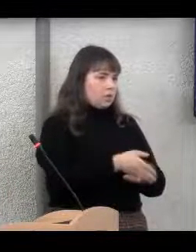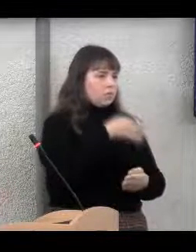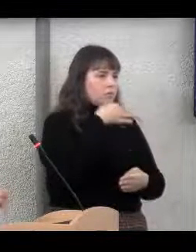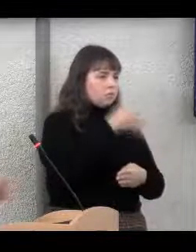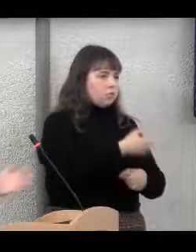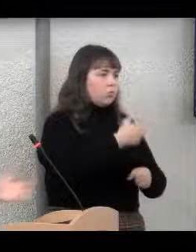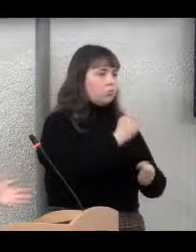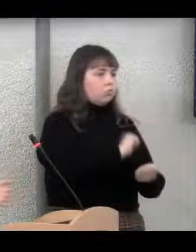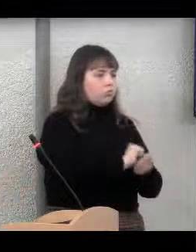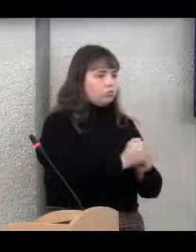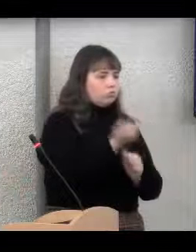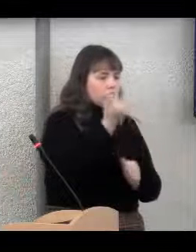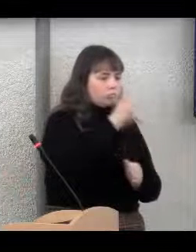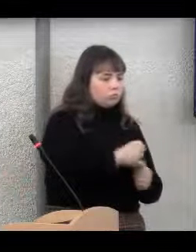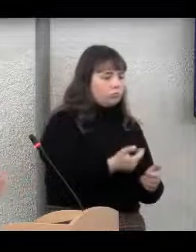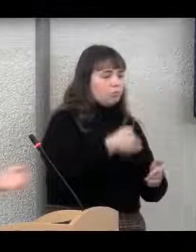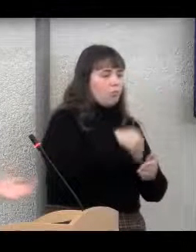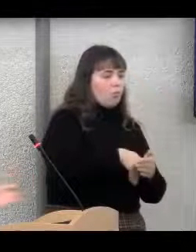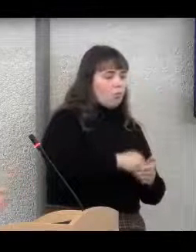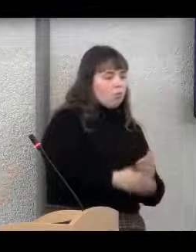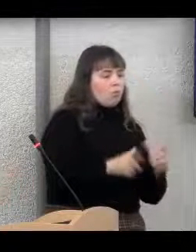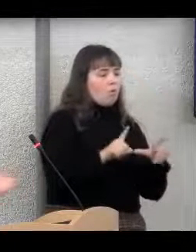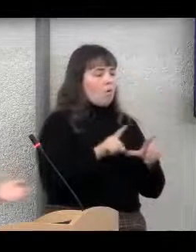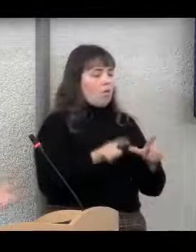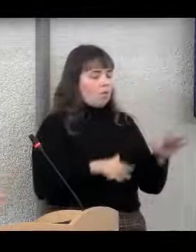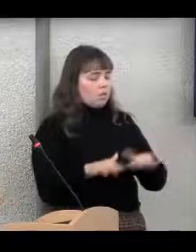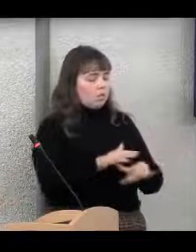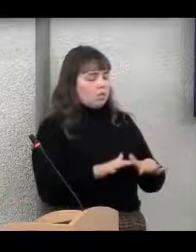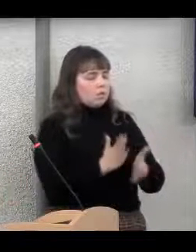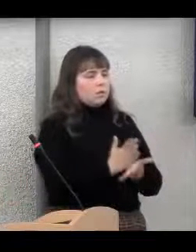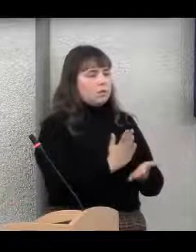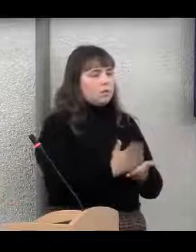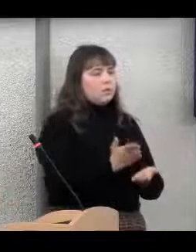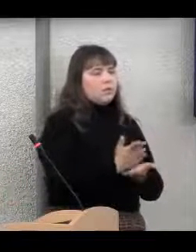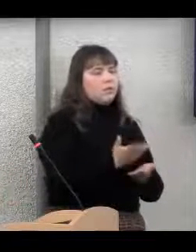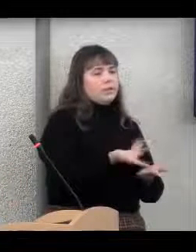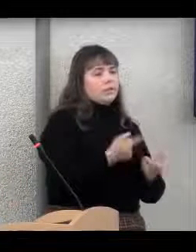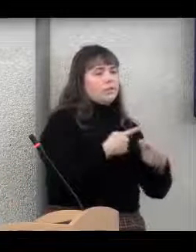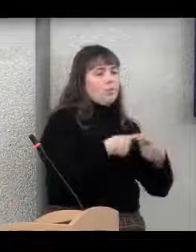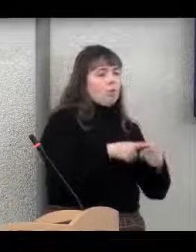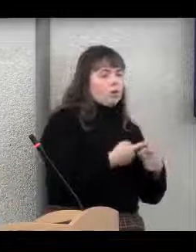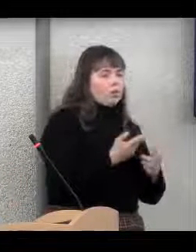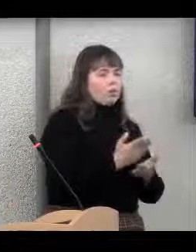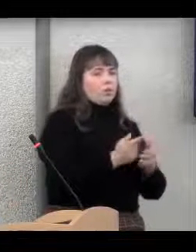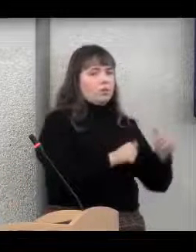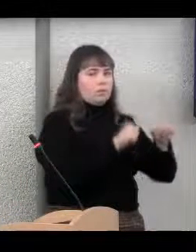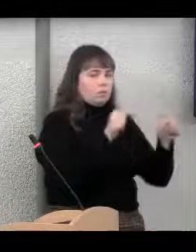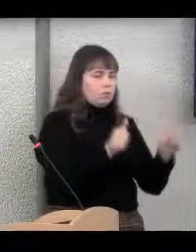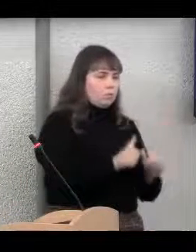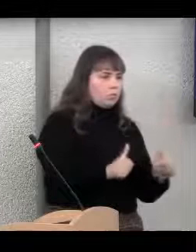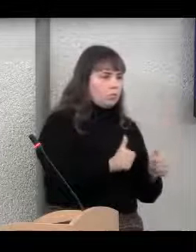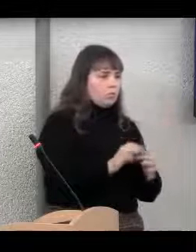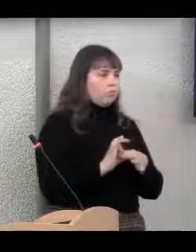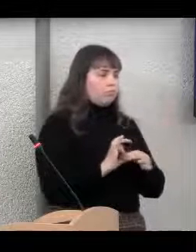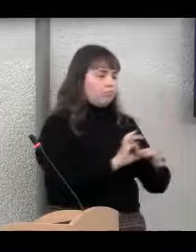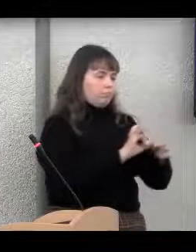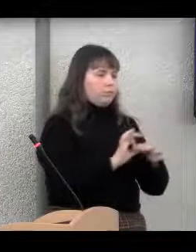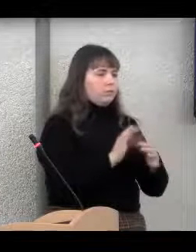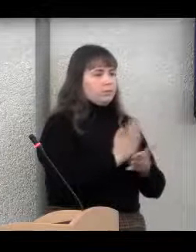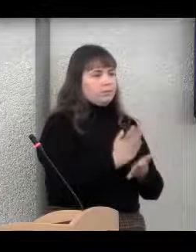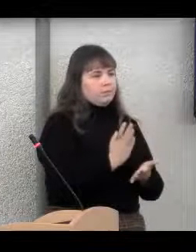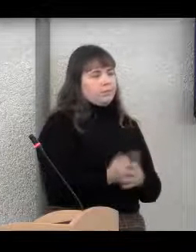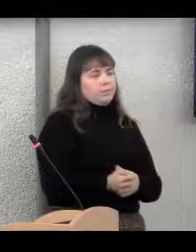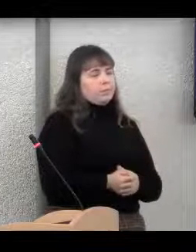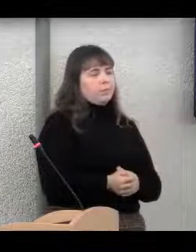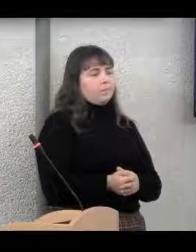kaupimo ūkininkavimo veiklas ir jos turėtų, na, kaip jos formuoja politiką susijusią su šia tema. Tad